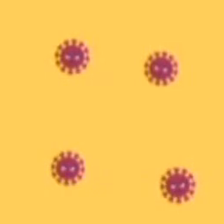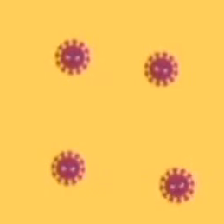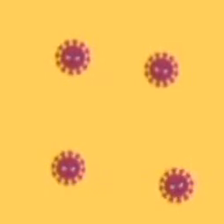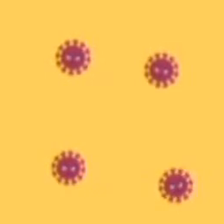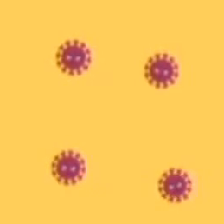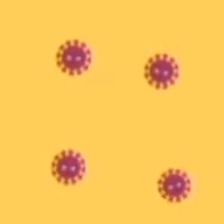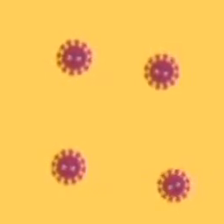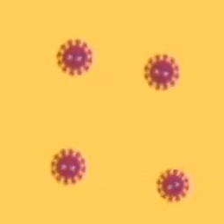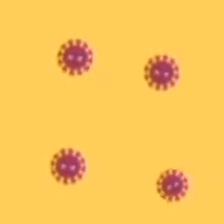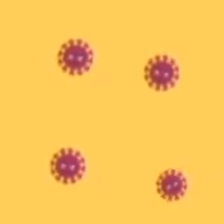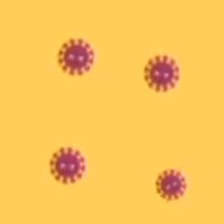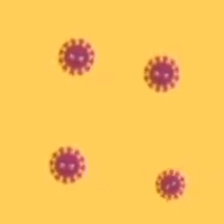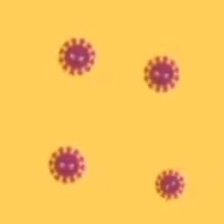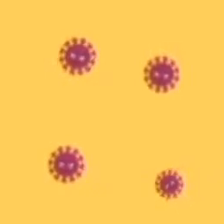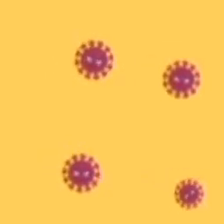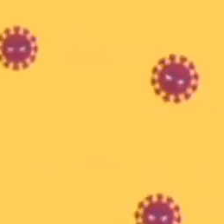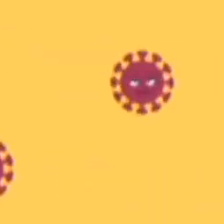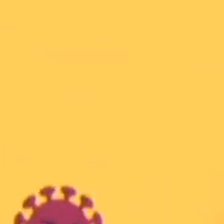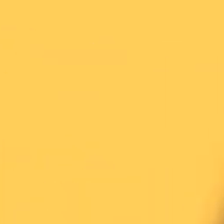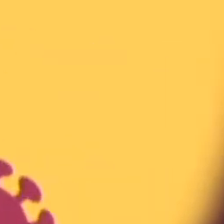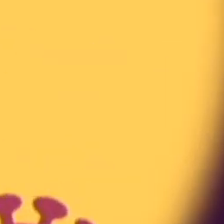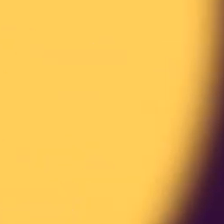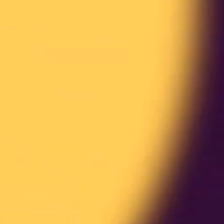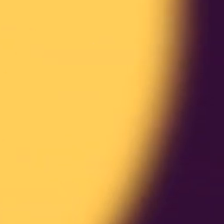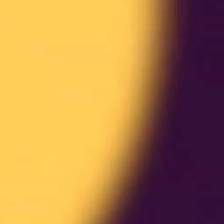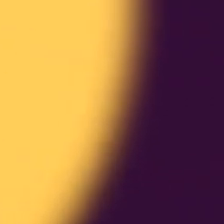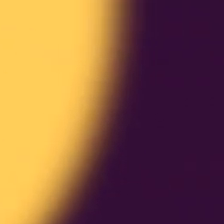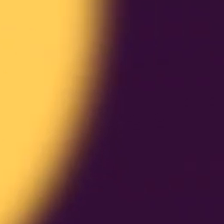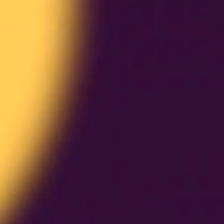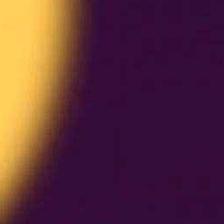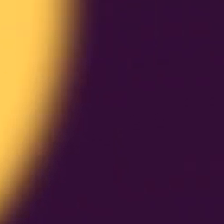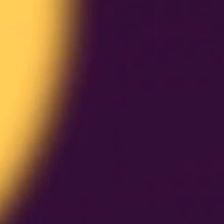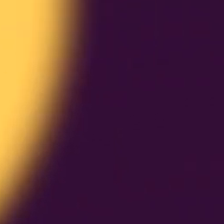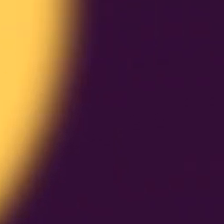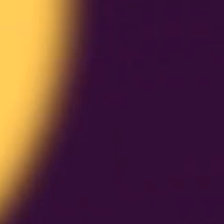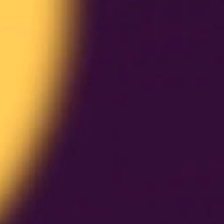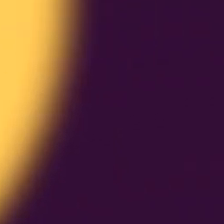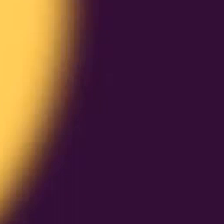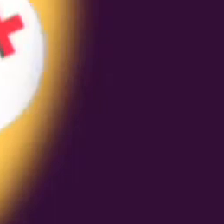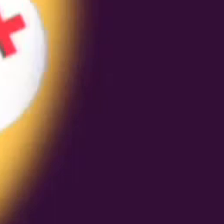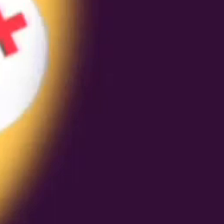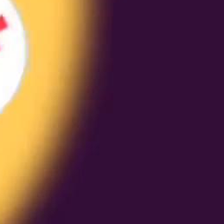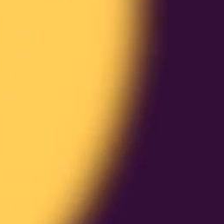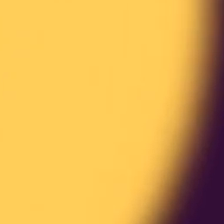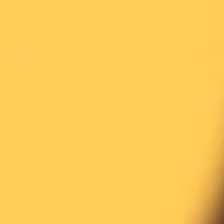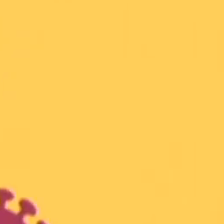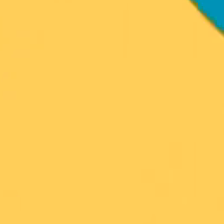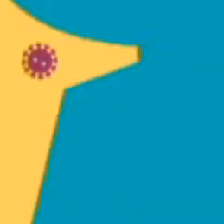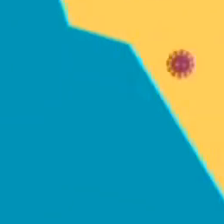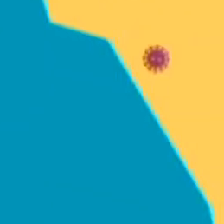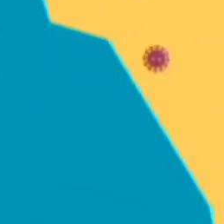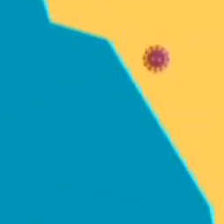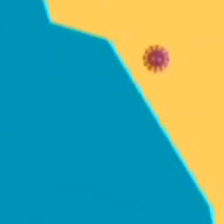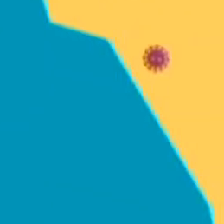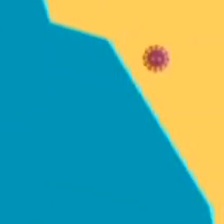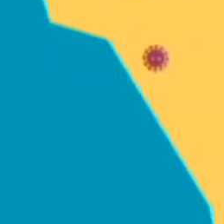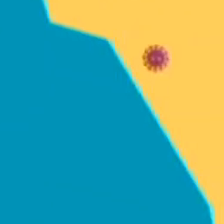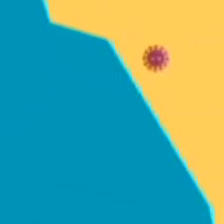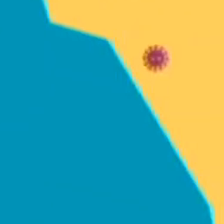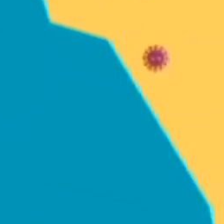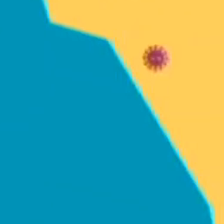Ligciwane le-corona lincane kakhulu angeke ulibone ngemehlo enyama kuze liphile